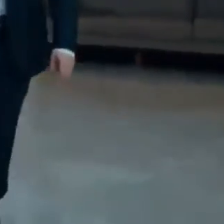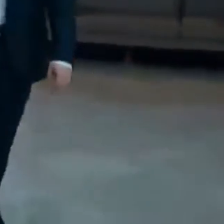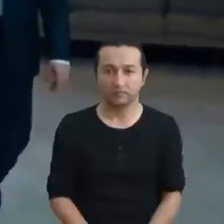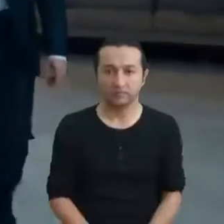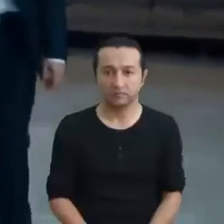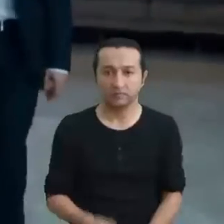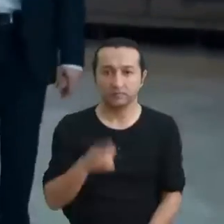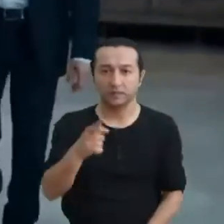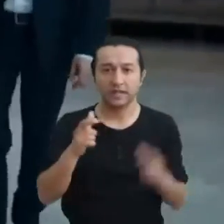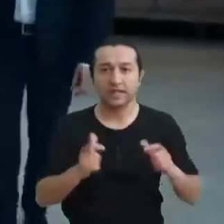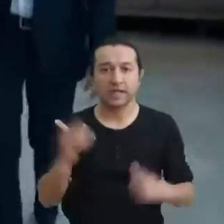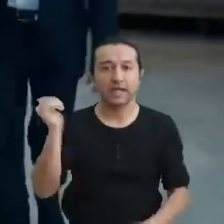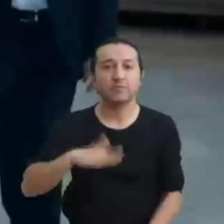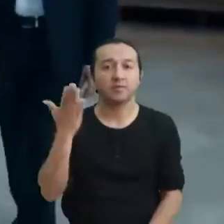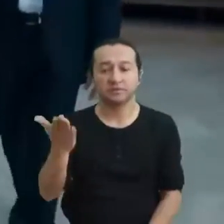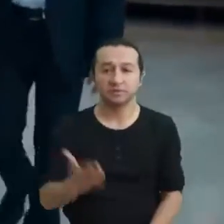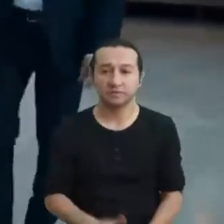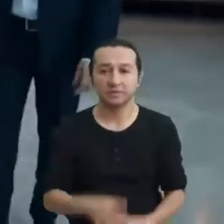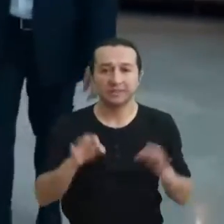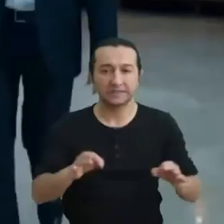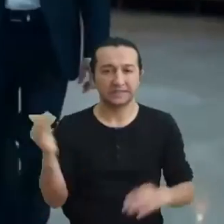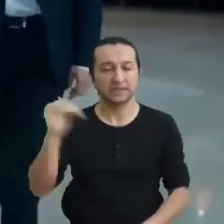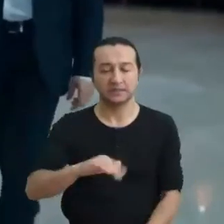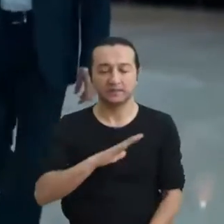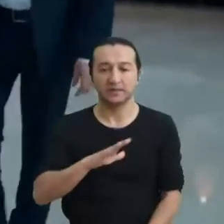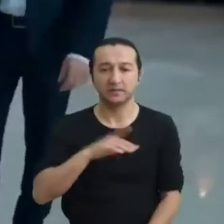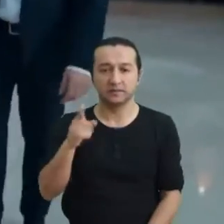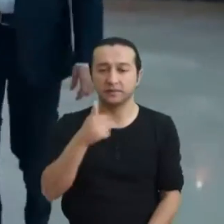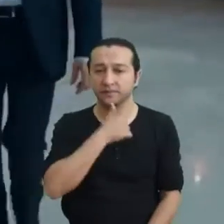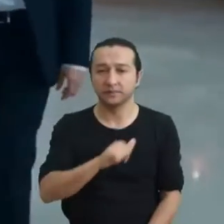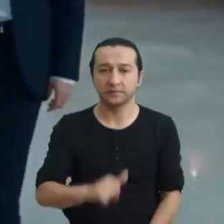giymiş. Ay neredeler, gelmemişler Cahit? Şimdi gelirler abi.